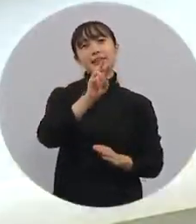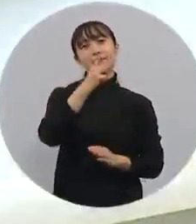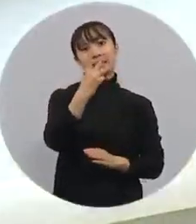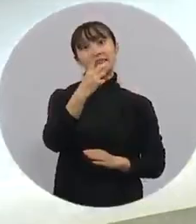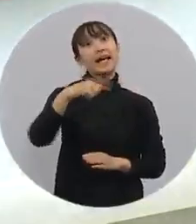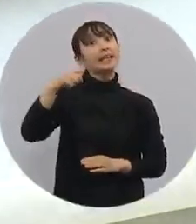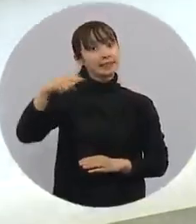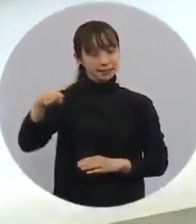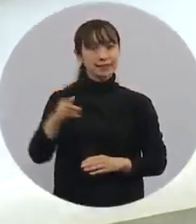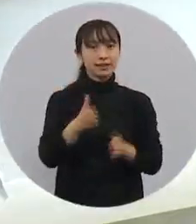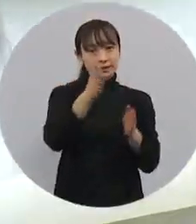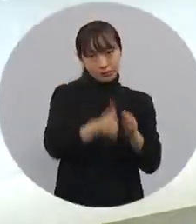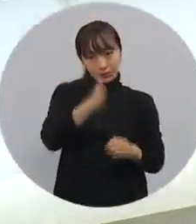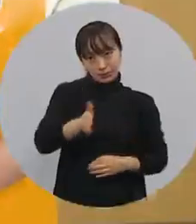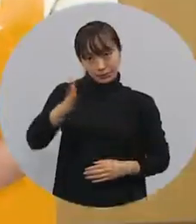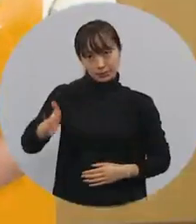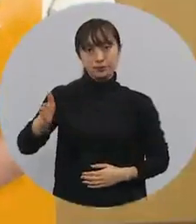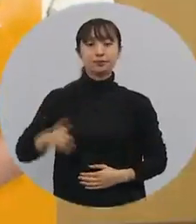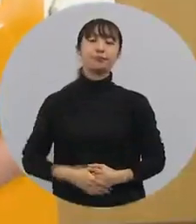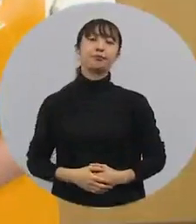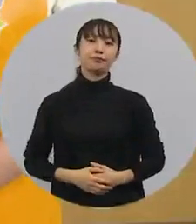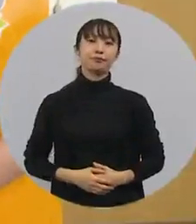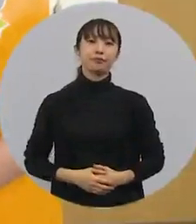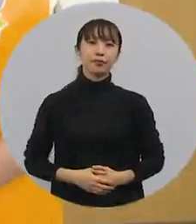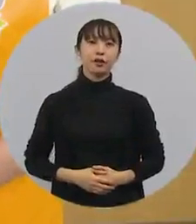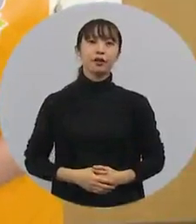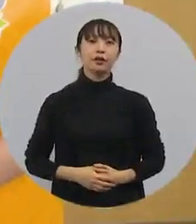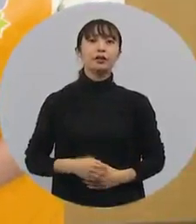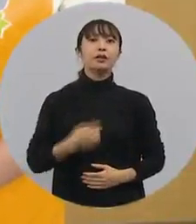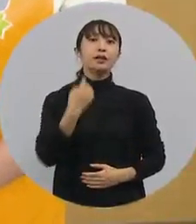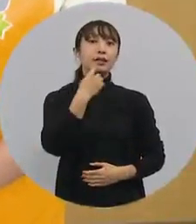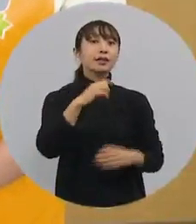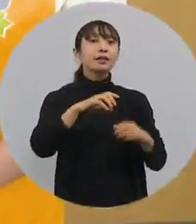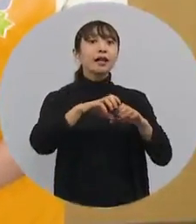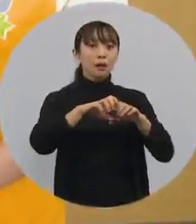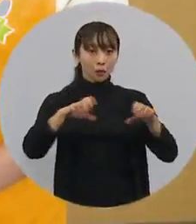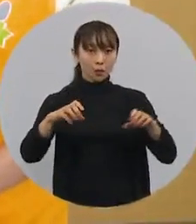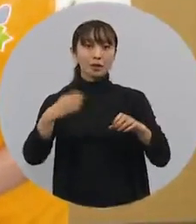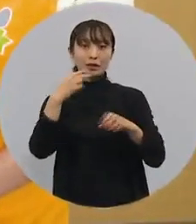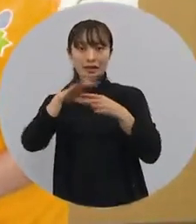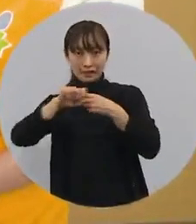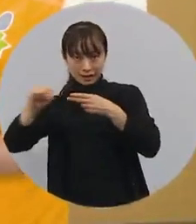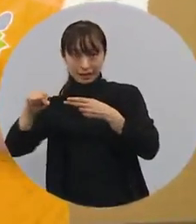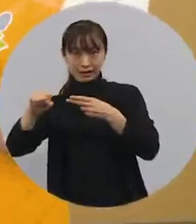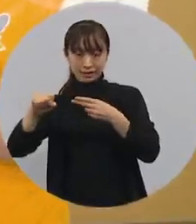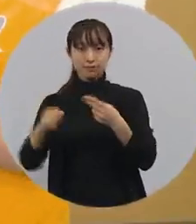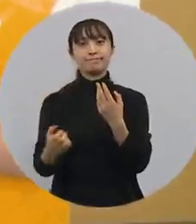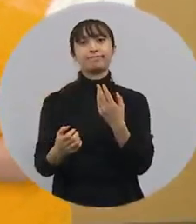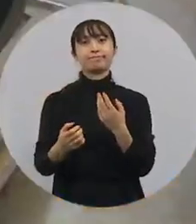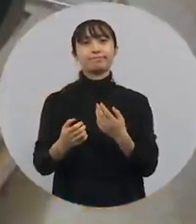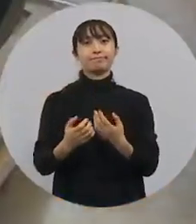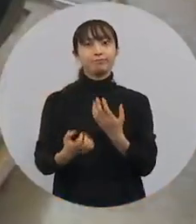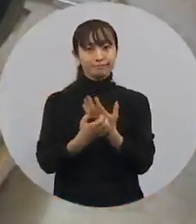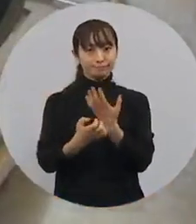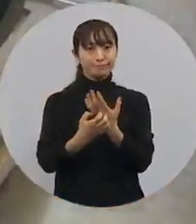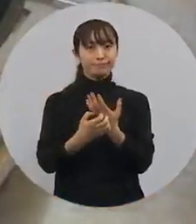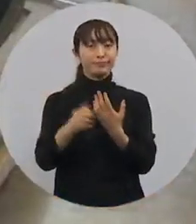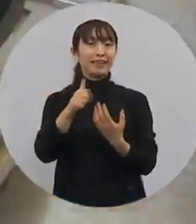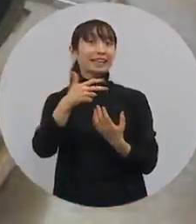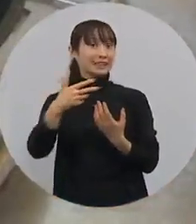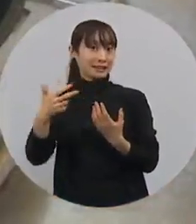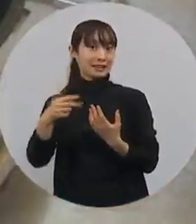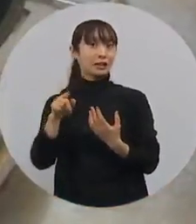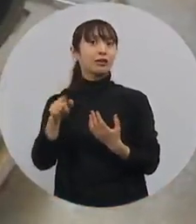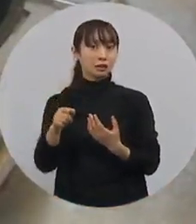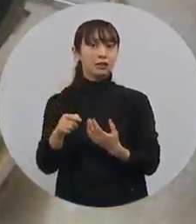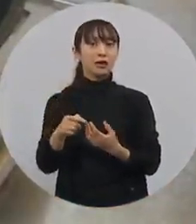。 大根と人参を出汁で煮込んでいきます。 この出汁は昆布と鰹節でね、あらか